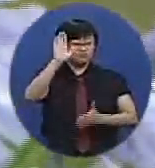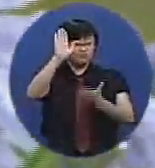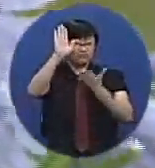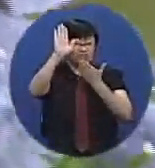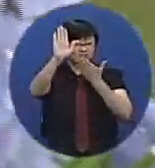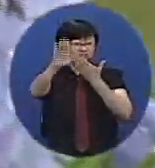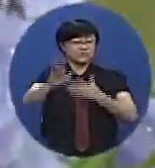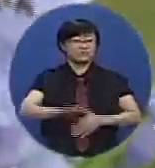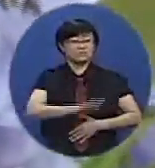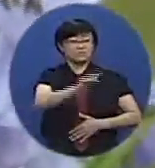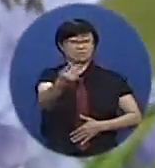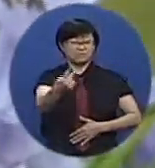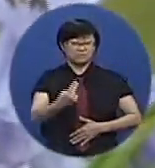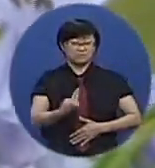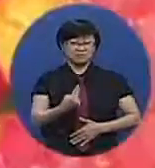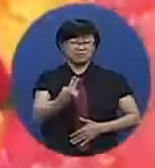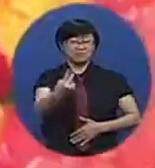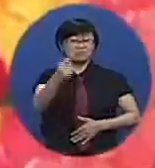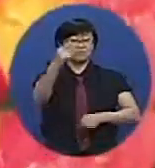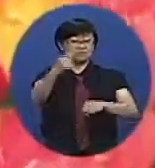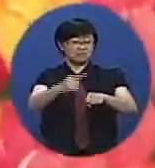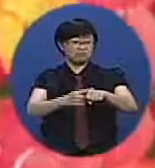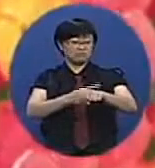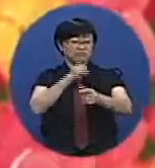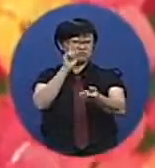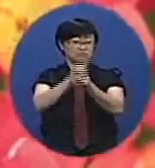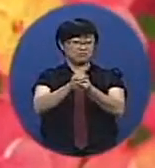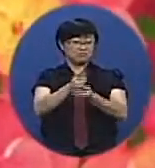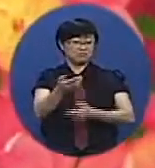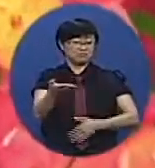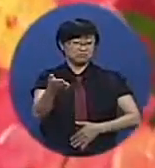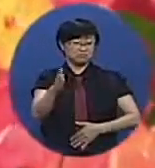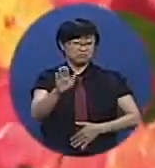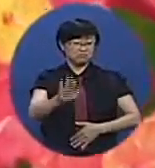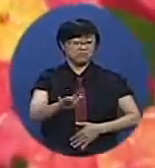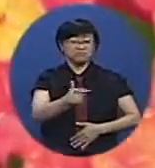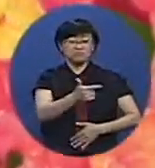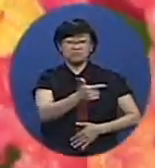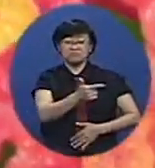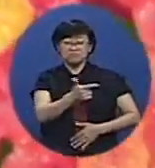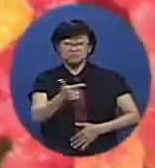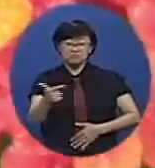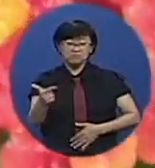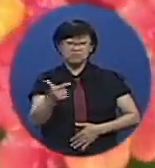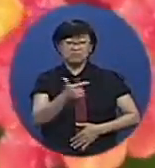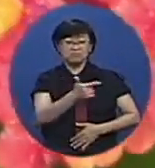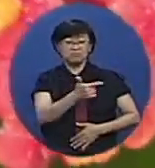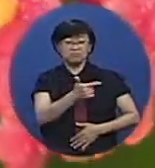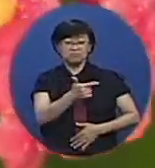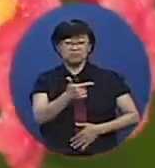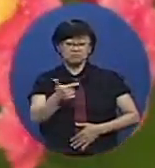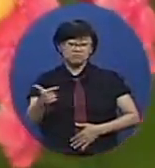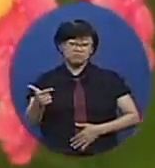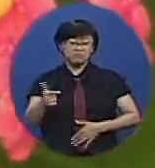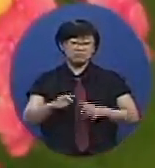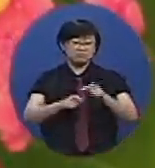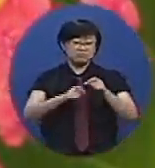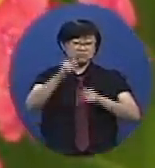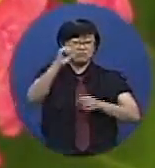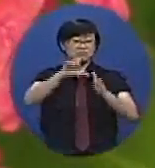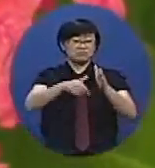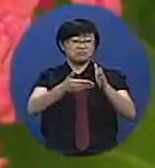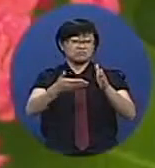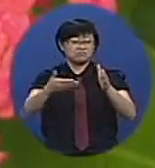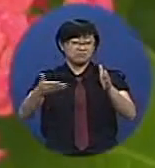먼 훗날 우리가 서로 우연히 만난다 해도 너무너무